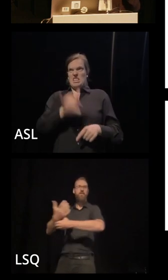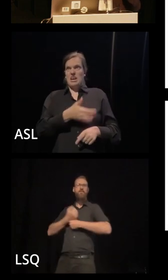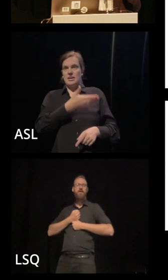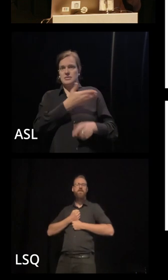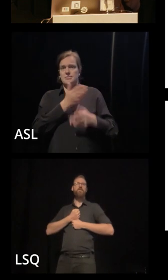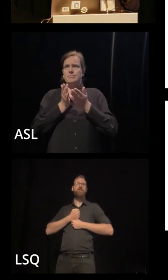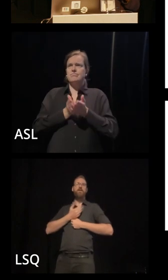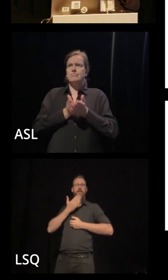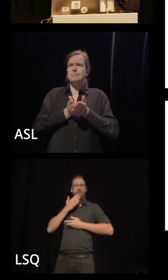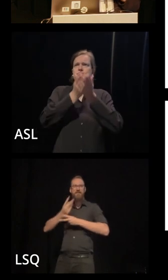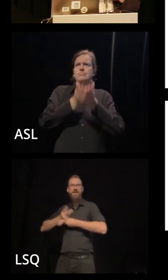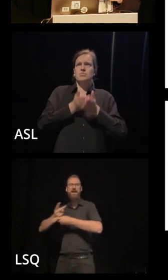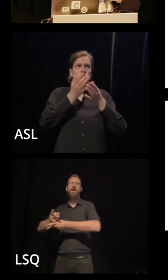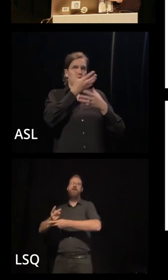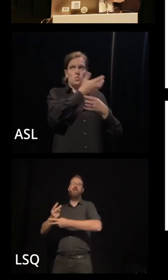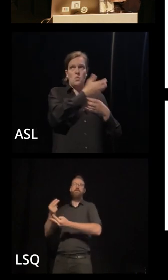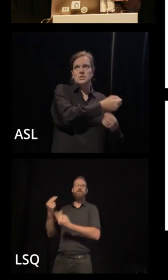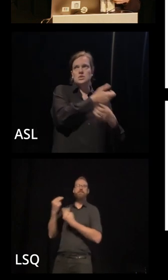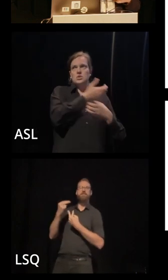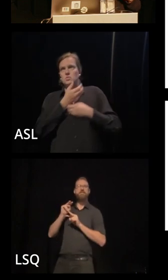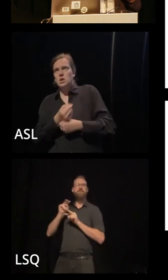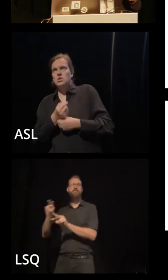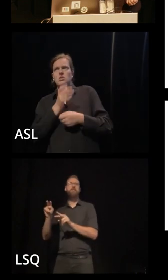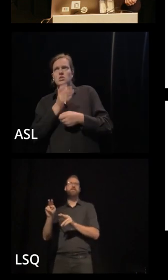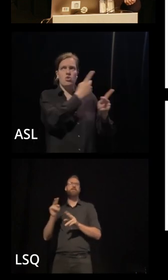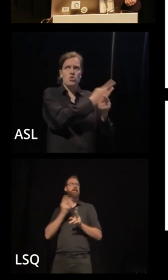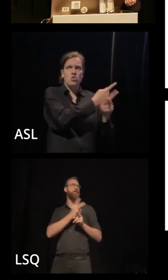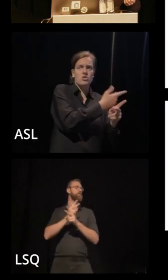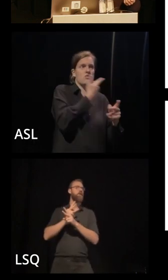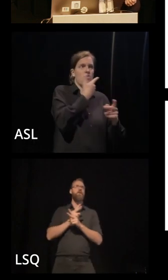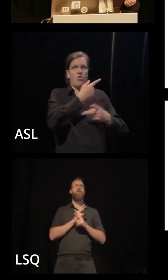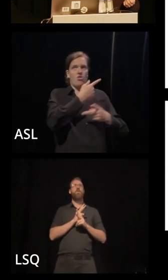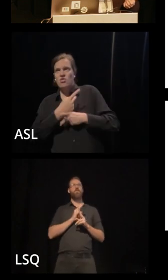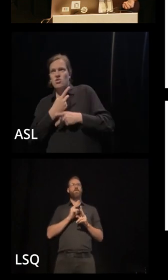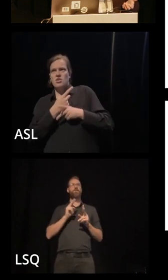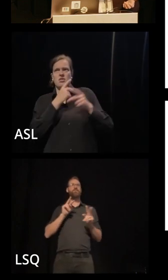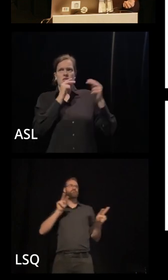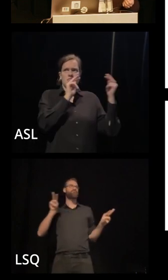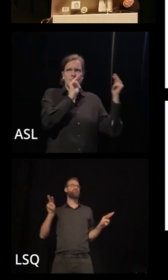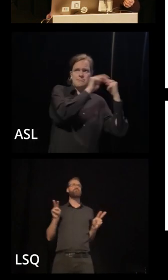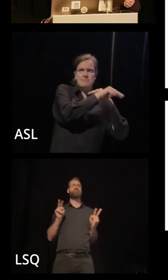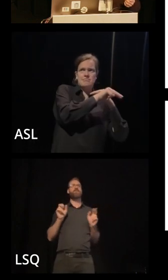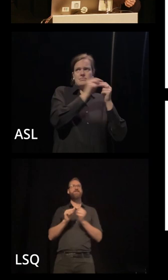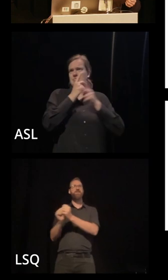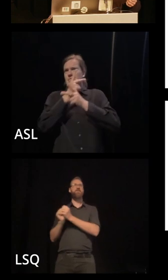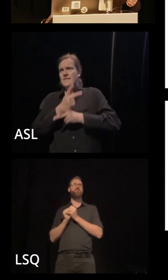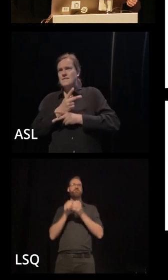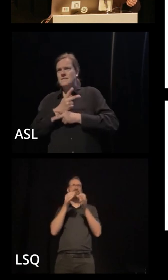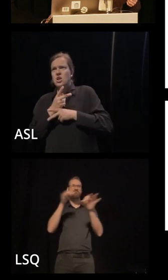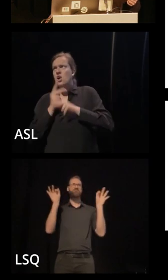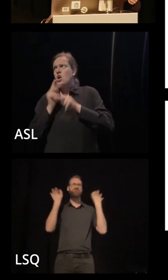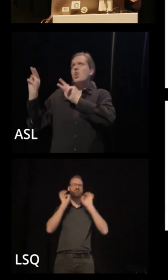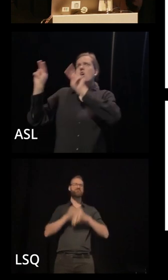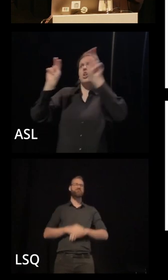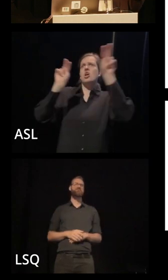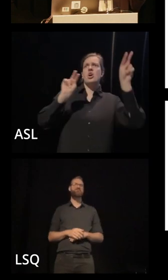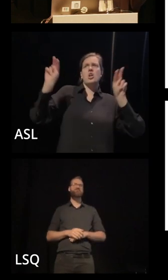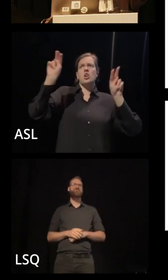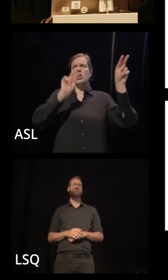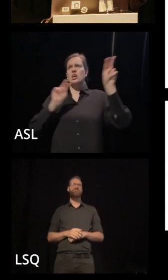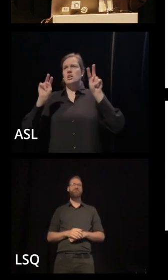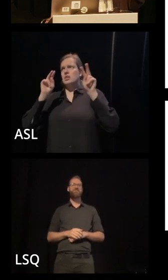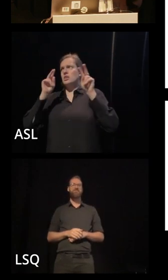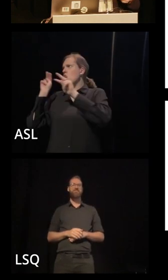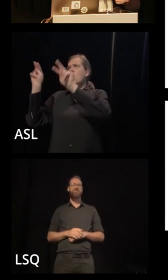de bienveillance et de vigilance qu'on va retrouver un peu à travers l'ensemble de ce projet par la suite. Il y a aussi,